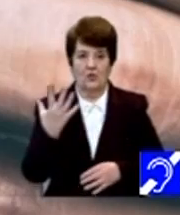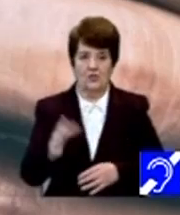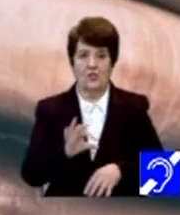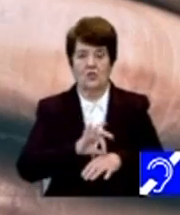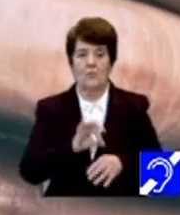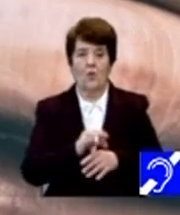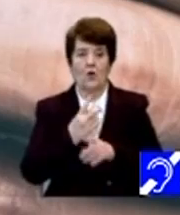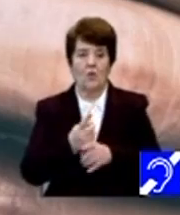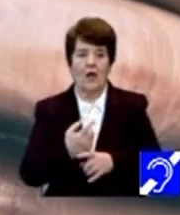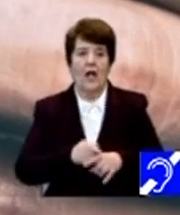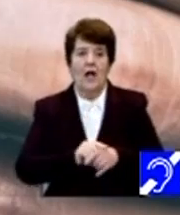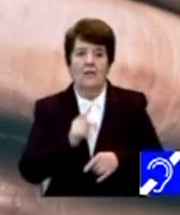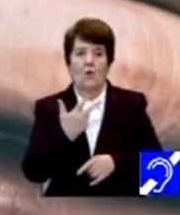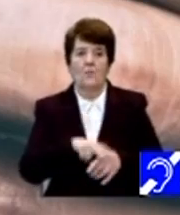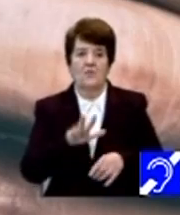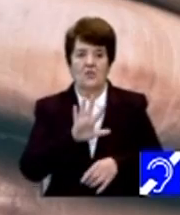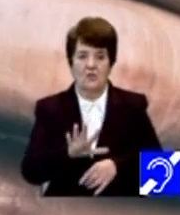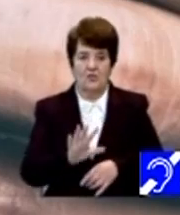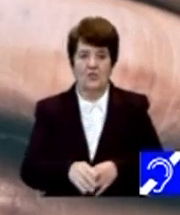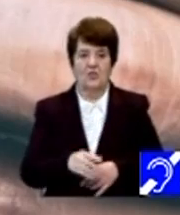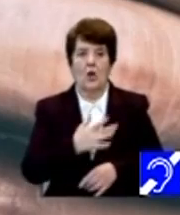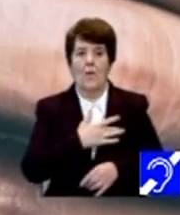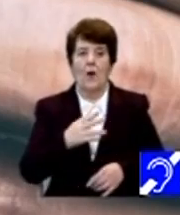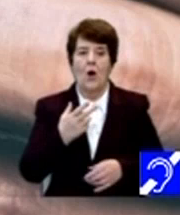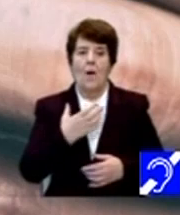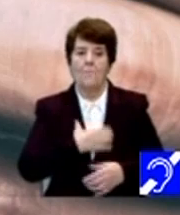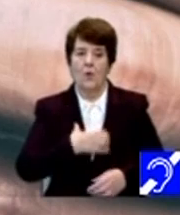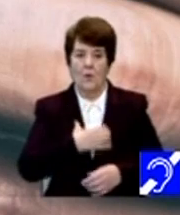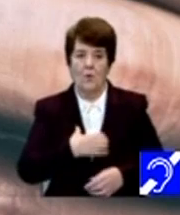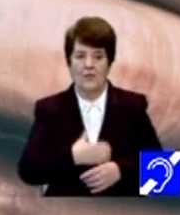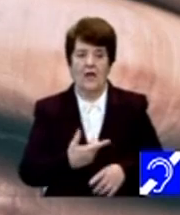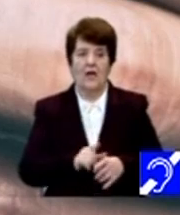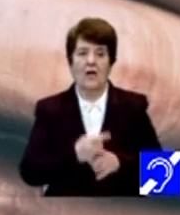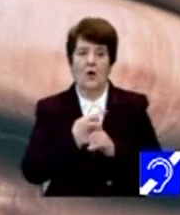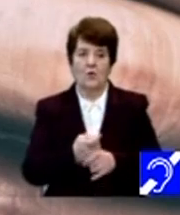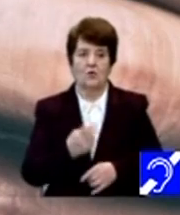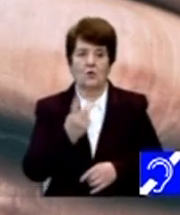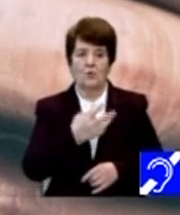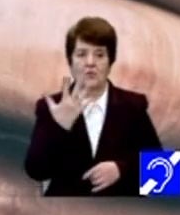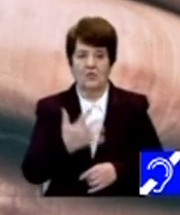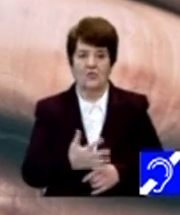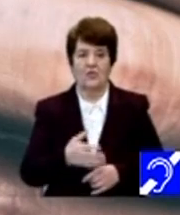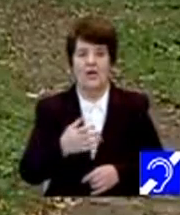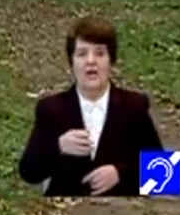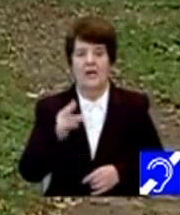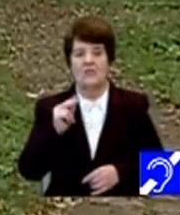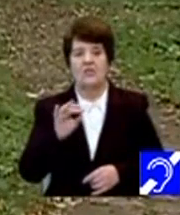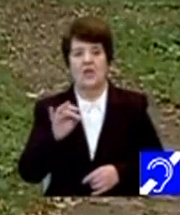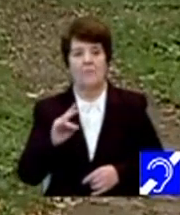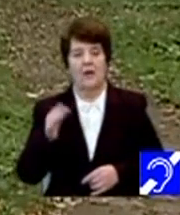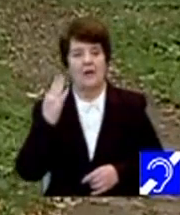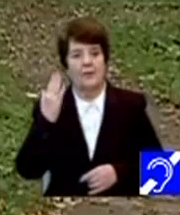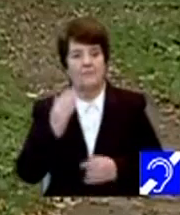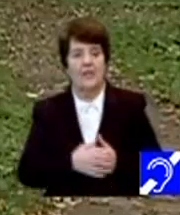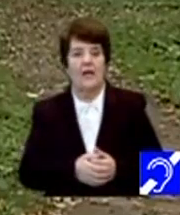pulmonar, 25% de boli coronariene, 85% de boli pulmonare cronice obstructive și 25% de boli